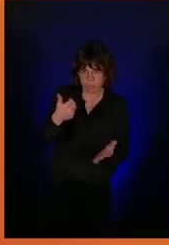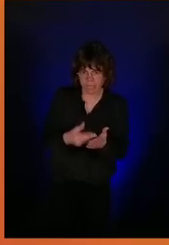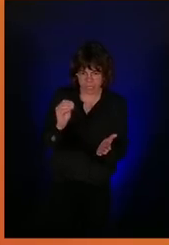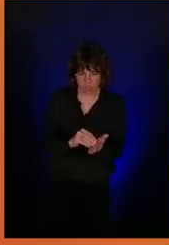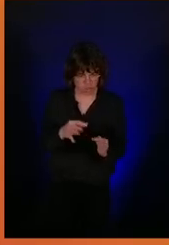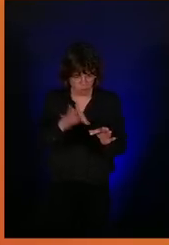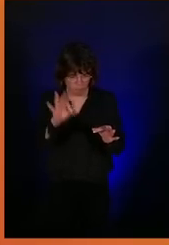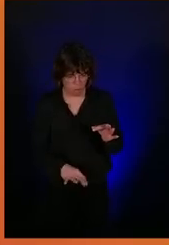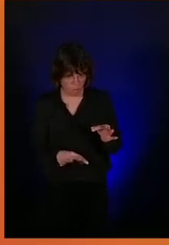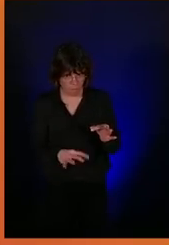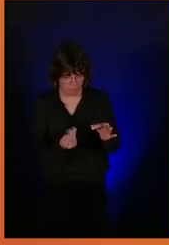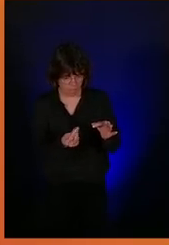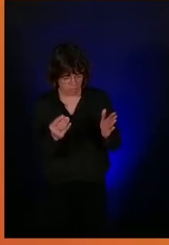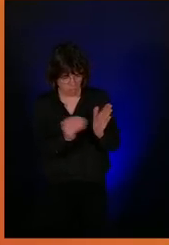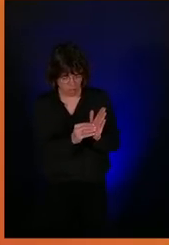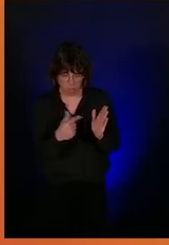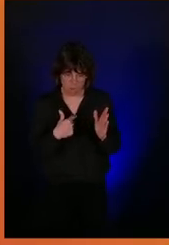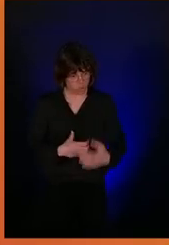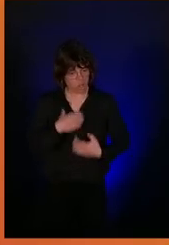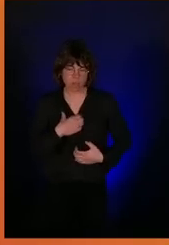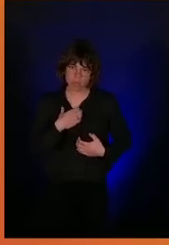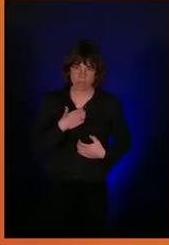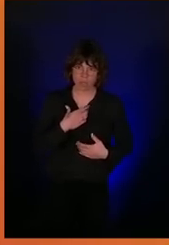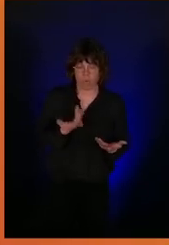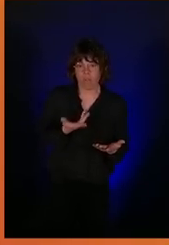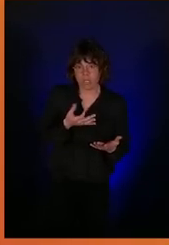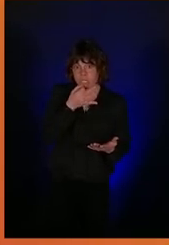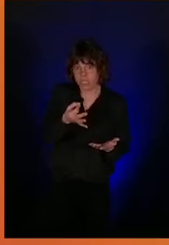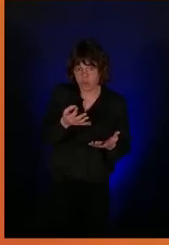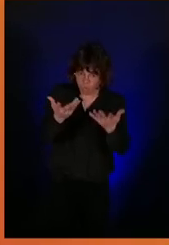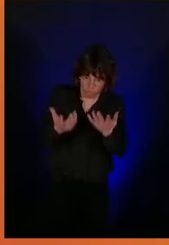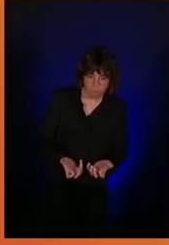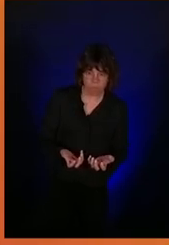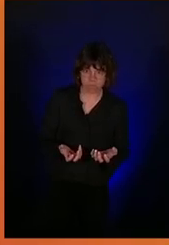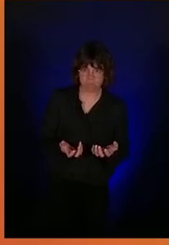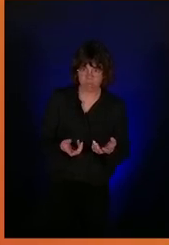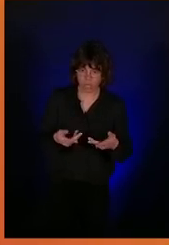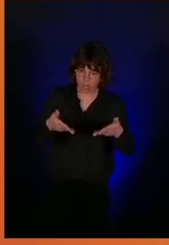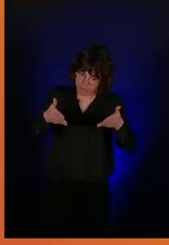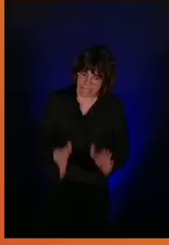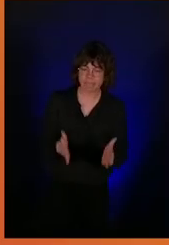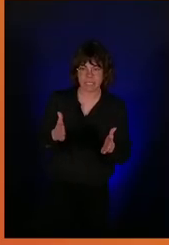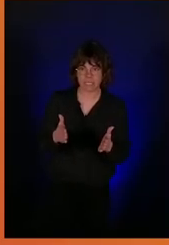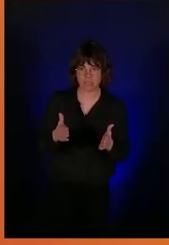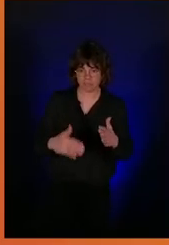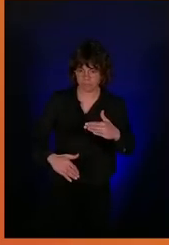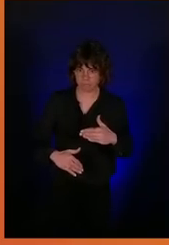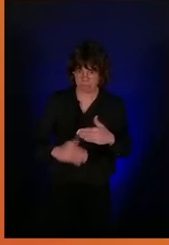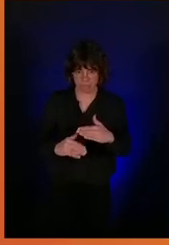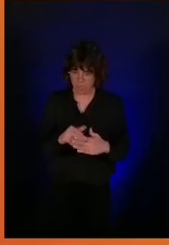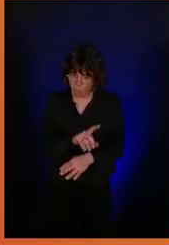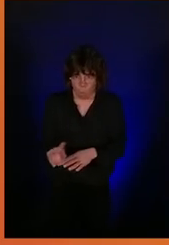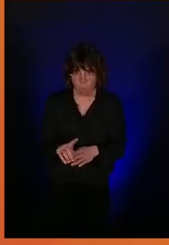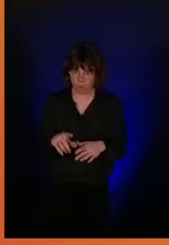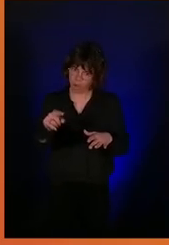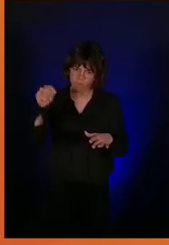rapport financier, me choque assez. Et donc je formule le vœu que cela ne soit pas définitif et que notre organisation